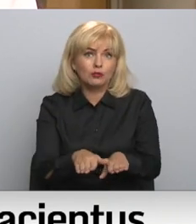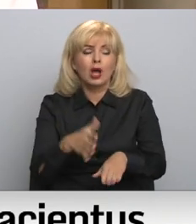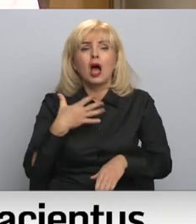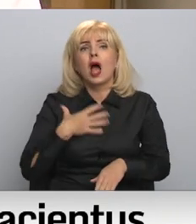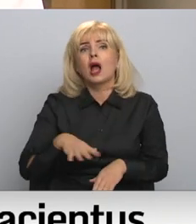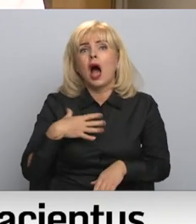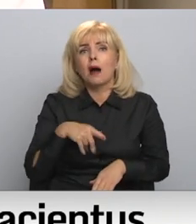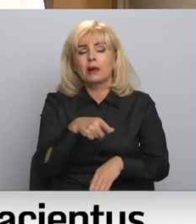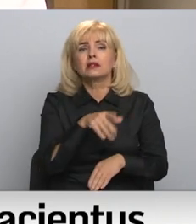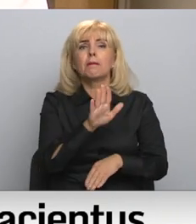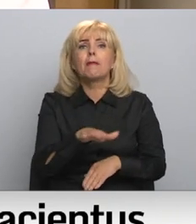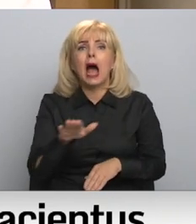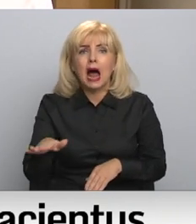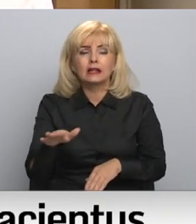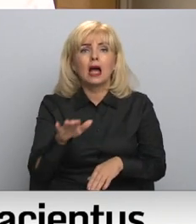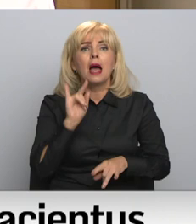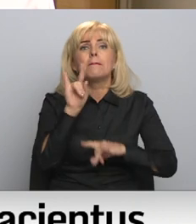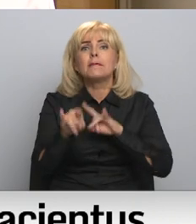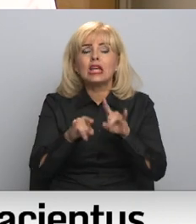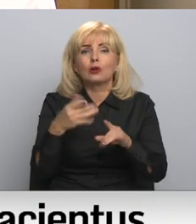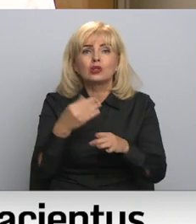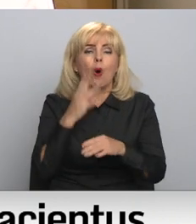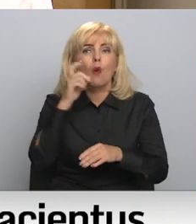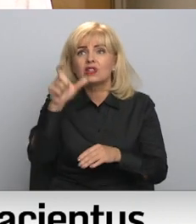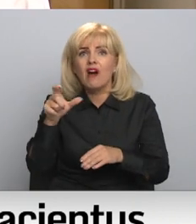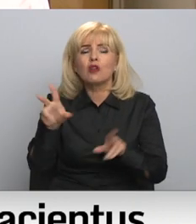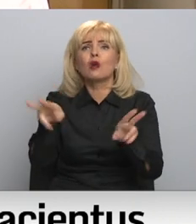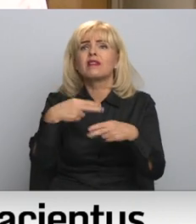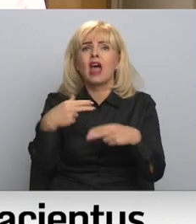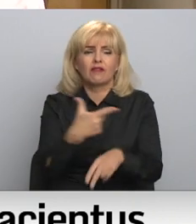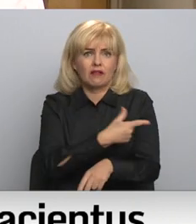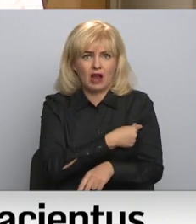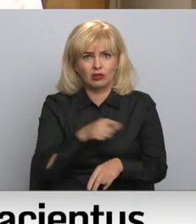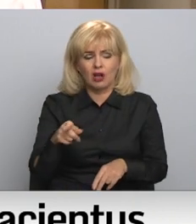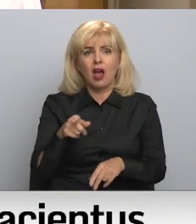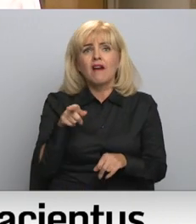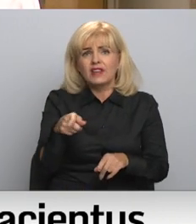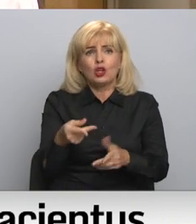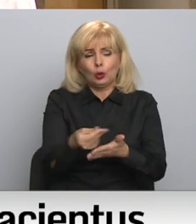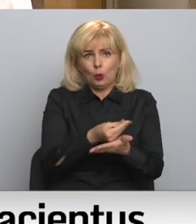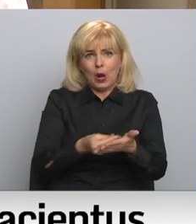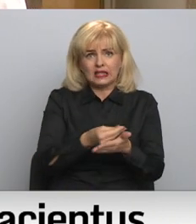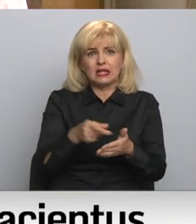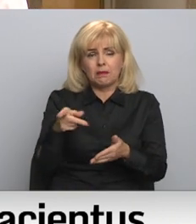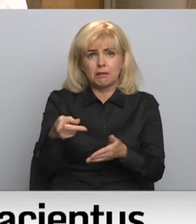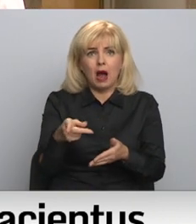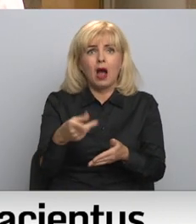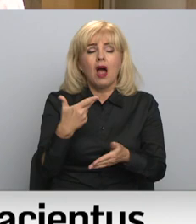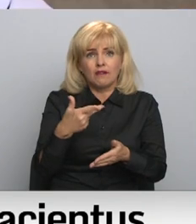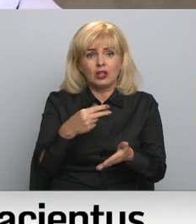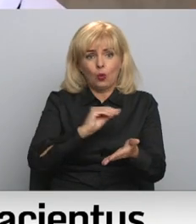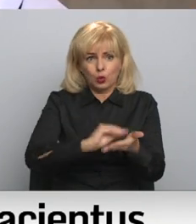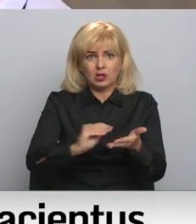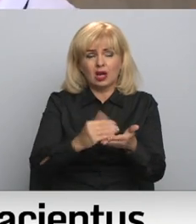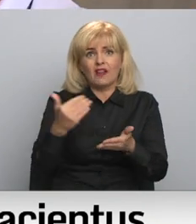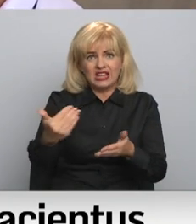tie bērni pierunā savus vecākus nevakcinēties. Īstenībā viņi taču izrakst iespējams miršanas